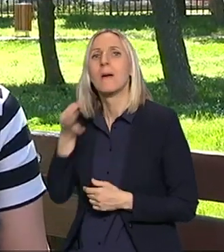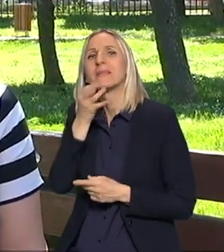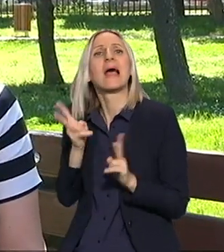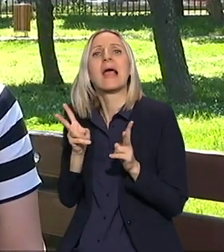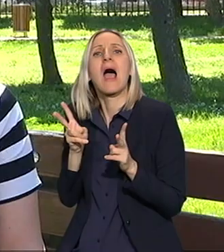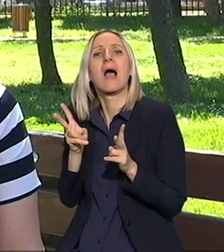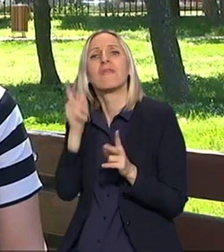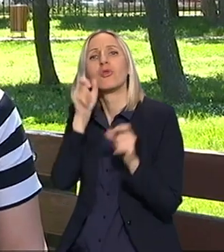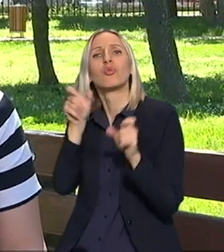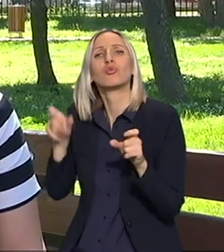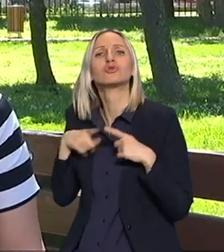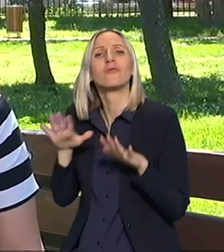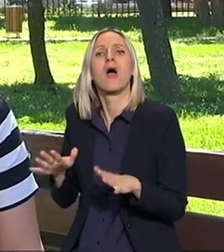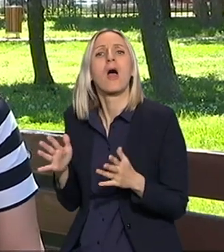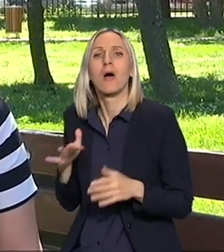Mnogo je dobro.